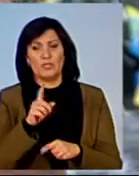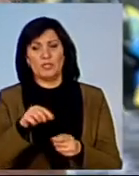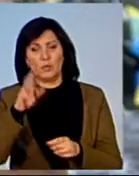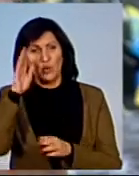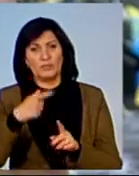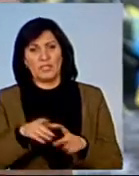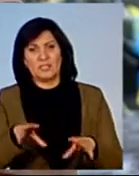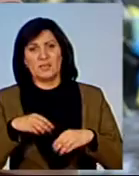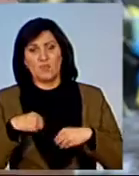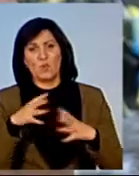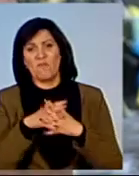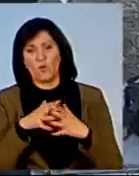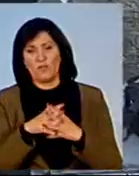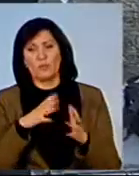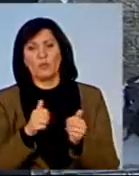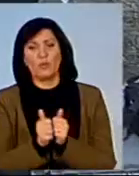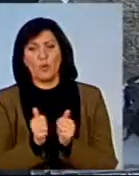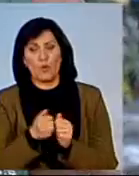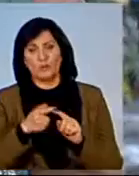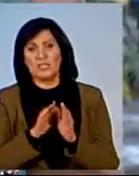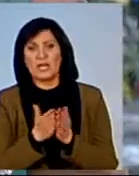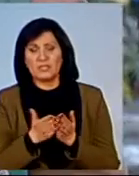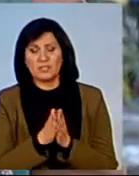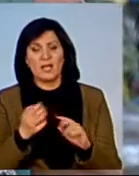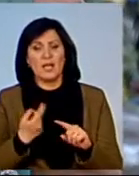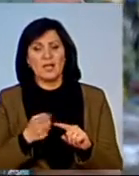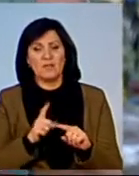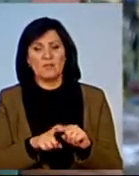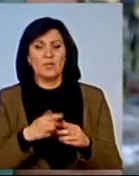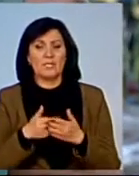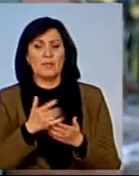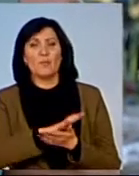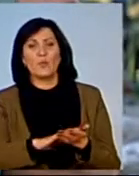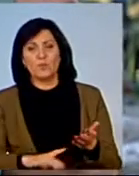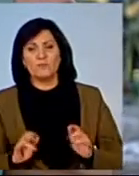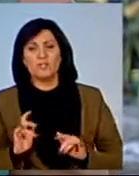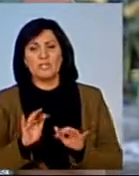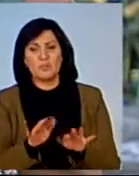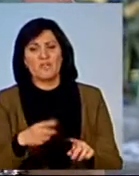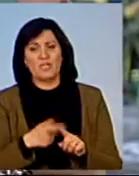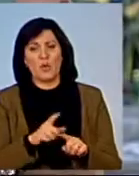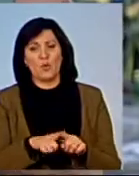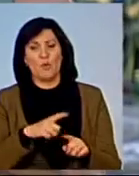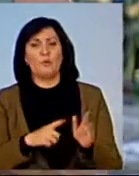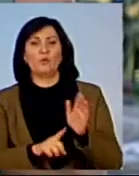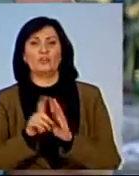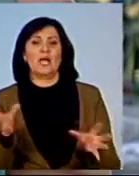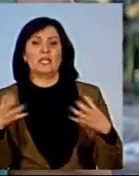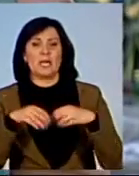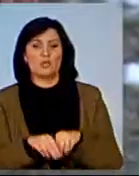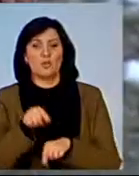які зі мною воювали, ті, хто там був поруч зі мною. Ця книжка, вона ніби продовження тої справи, яку ми починали всі разом ще